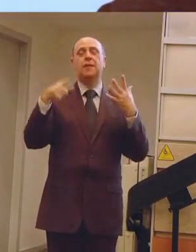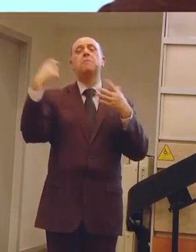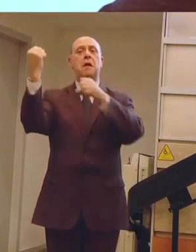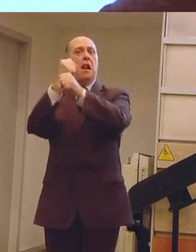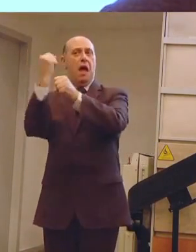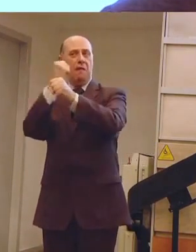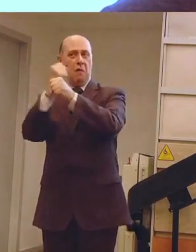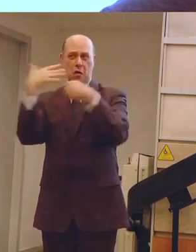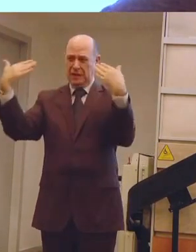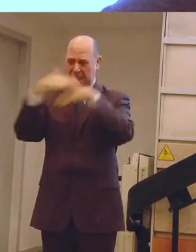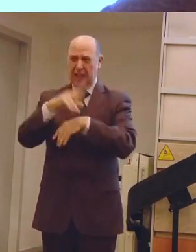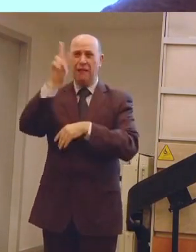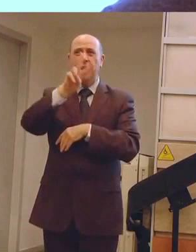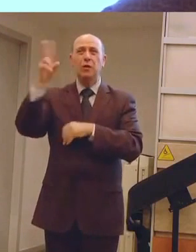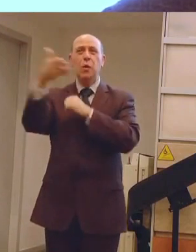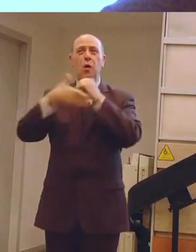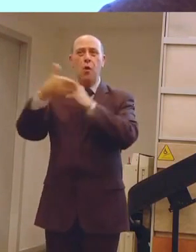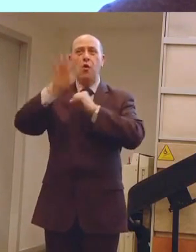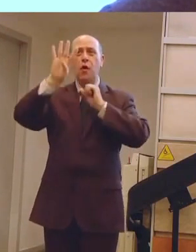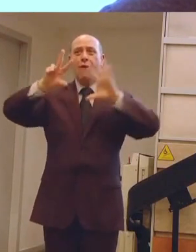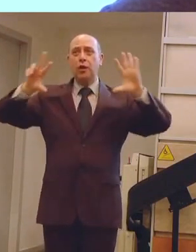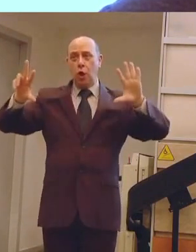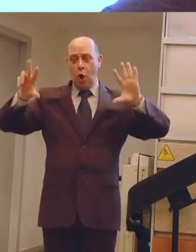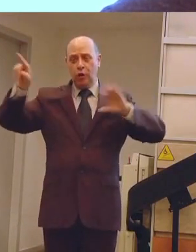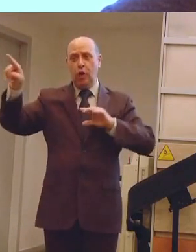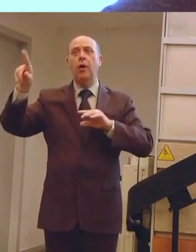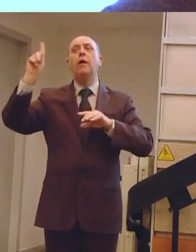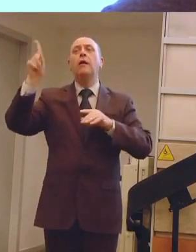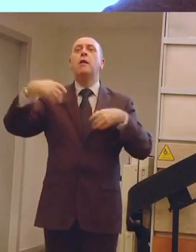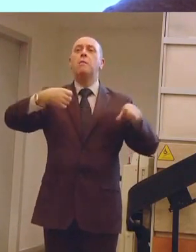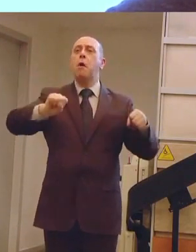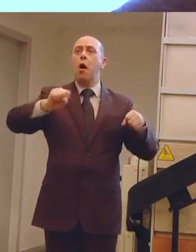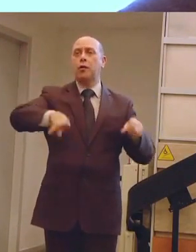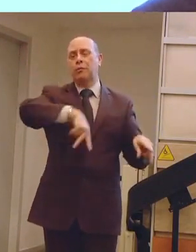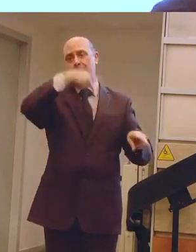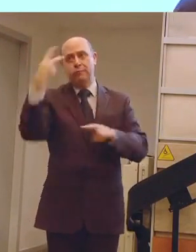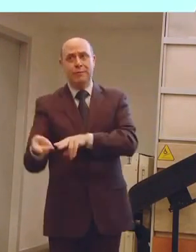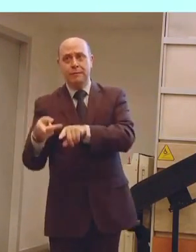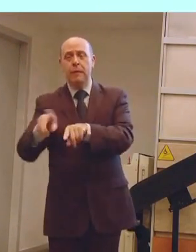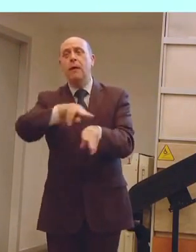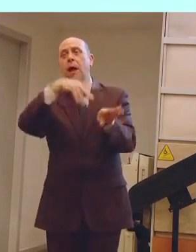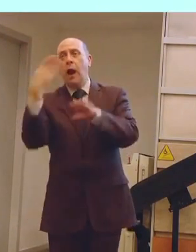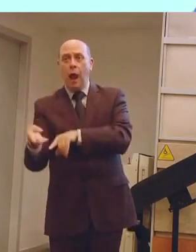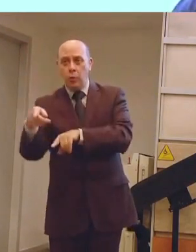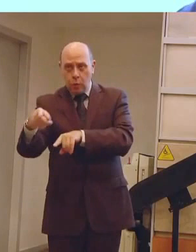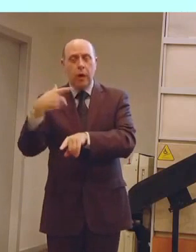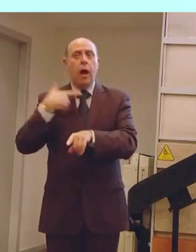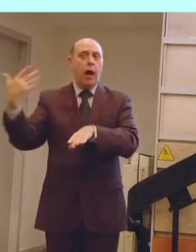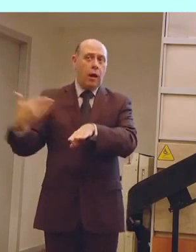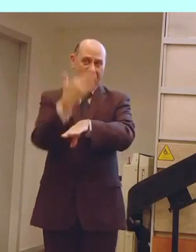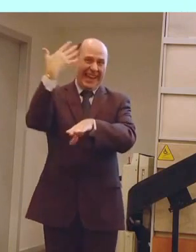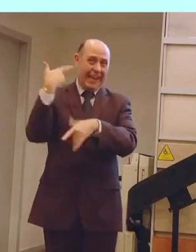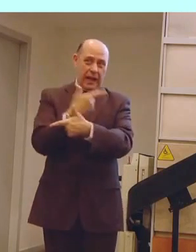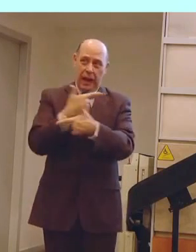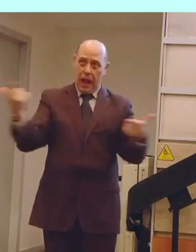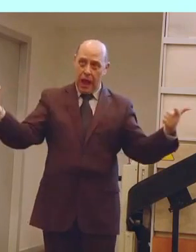dal lavoro la sera del 22 luglio del 98 cade con il suo motorino procurandosi lesioni molto gravi che